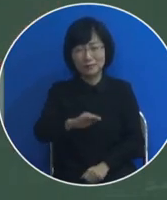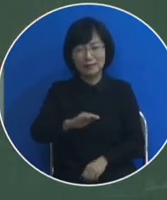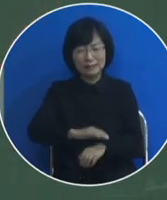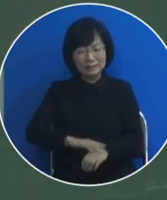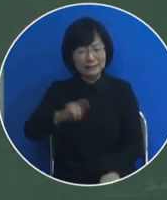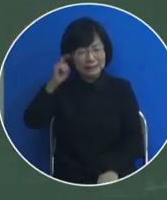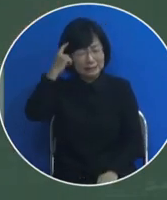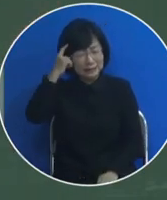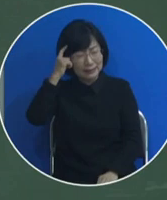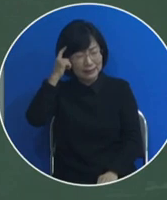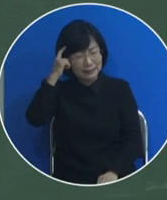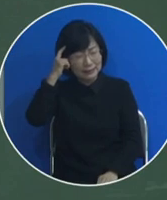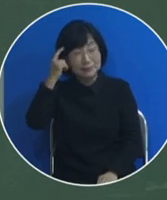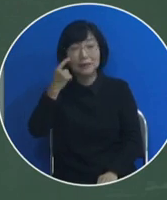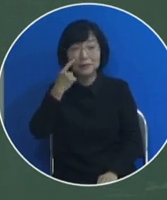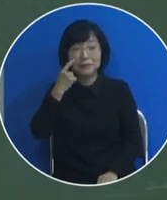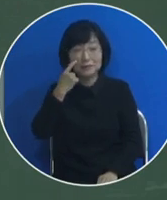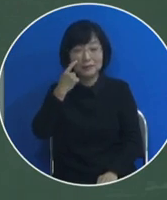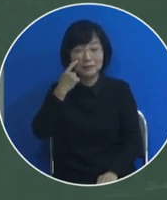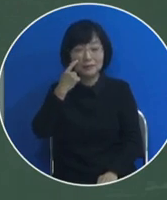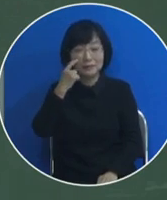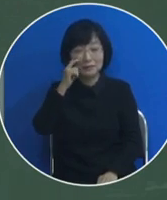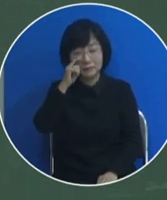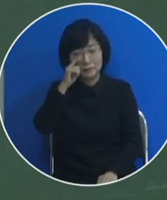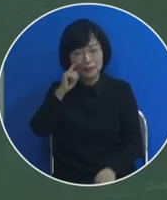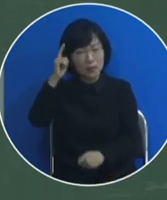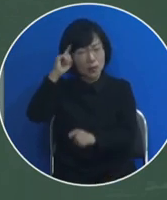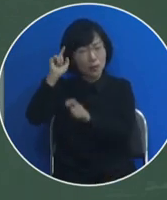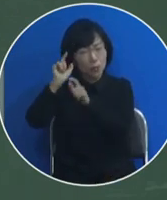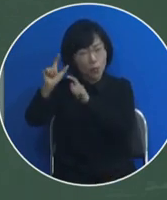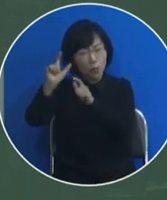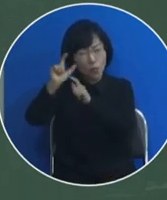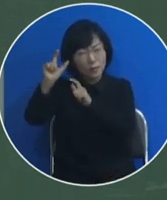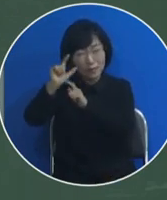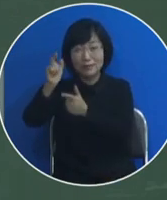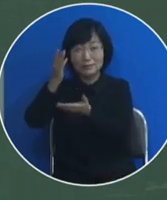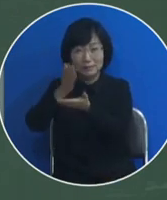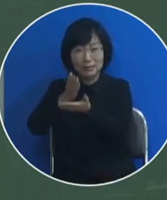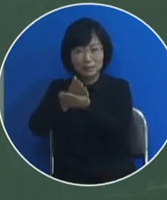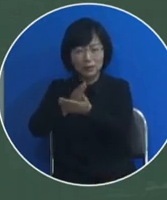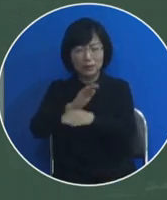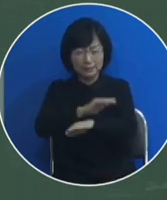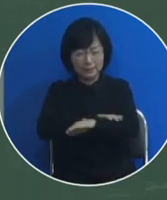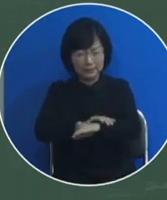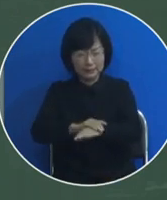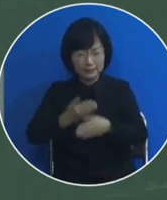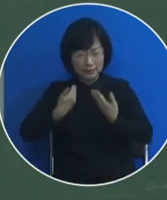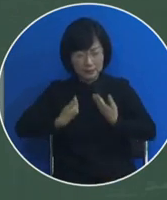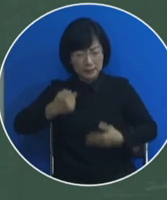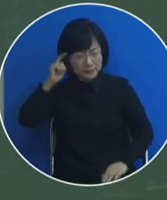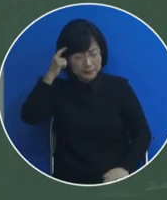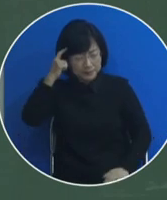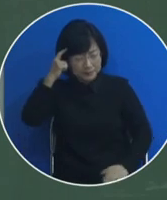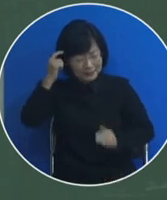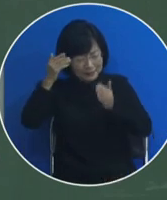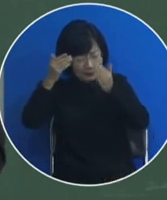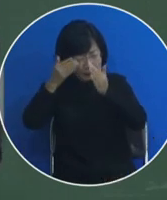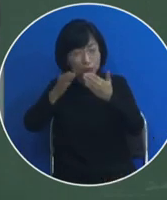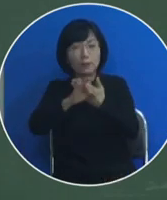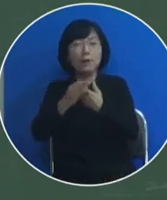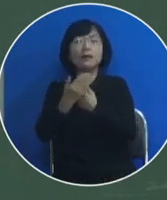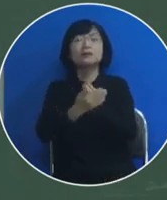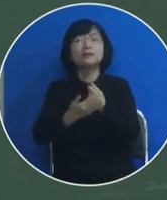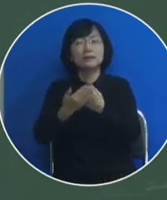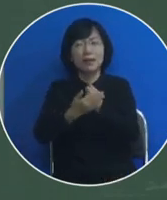really, quietly think about this, even in the small things. 이거는 고민하는 게 아니고요. 굉장히 은혜됩니다. And you're not worrying over this. You're so blessed. 심지어